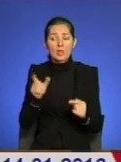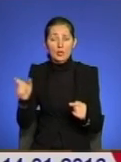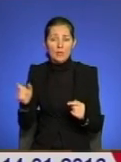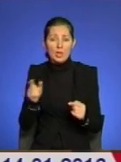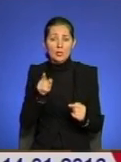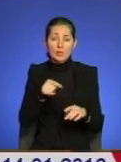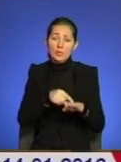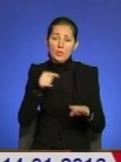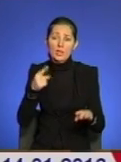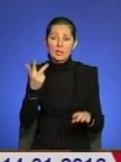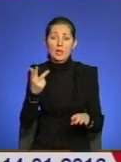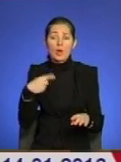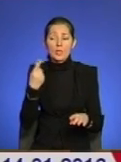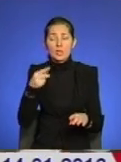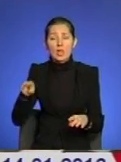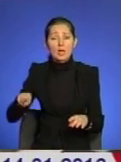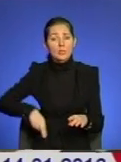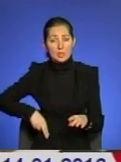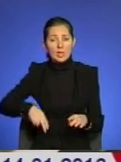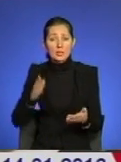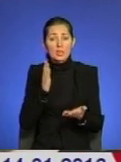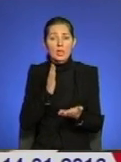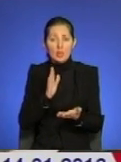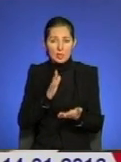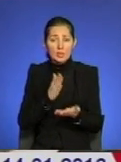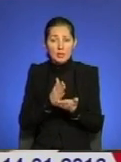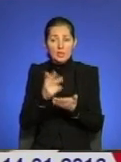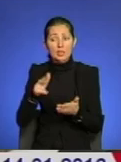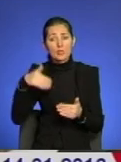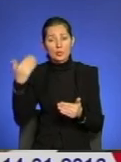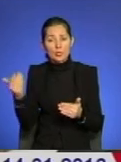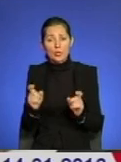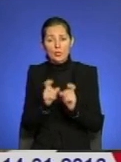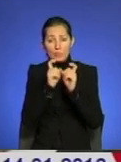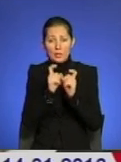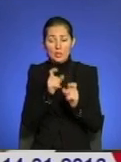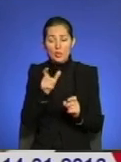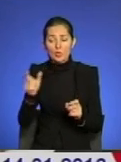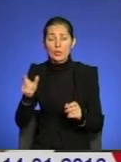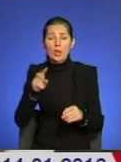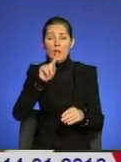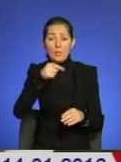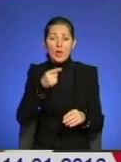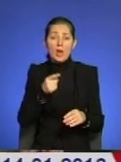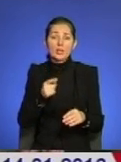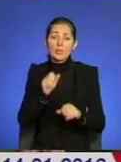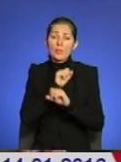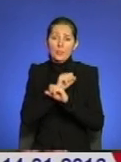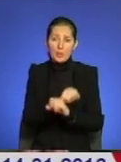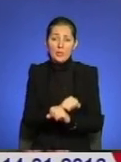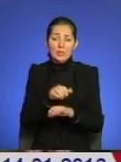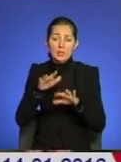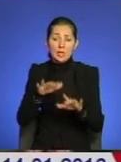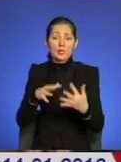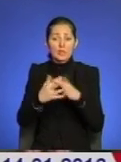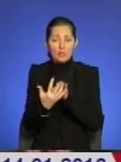у конфлікті. Люди вимагали припинення діяльності ферми. Підприємець пообіцяв забрати господарство до кінця року. Не